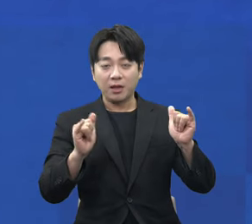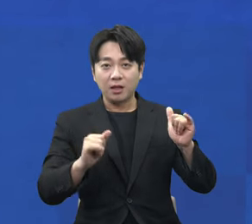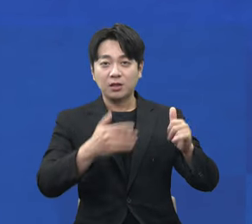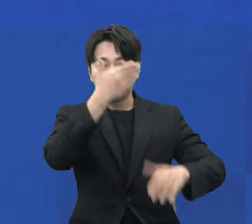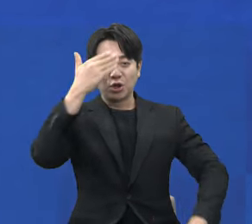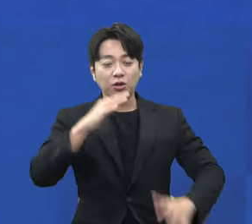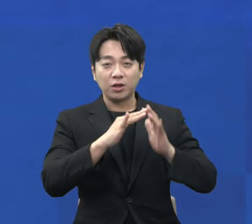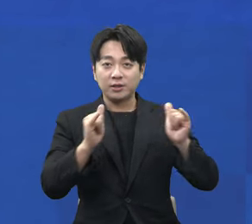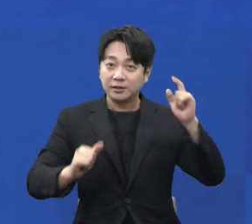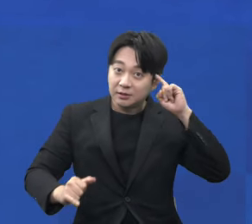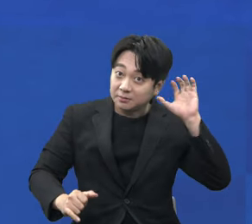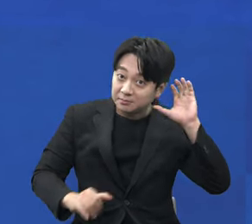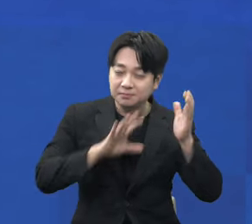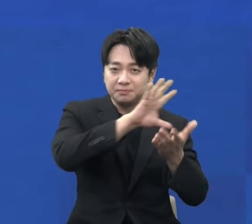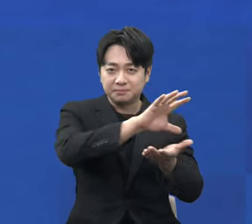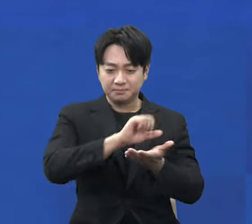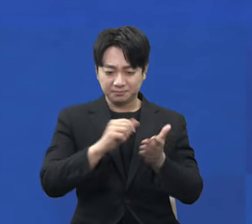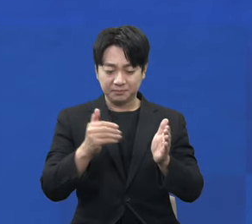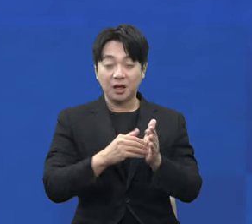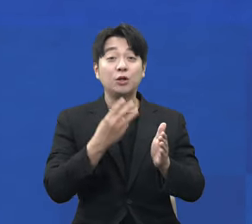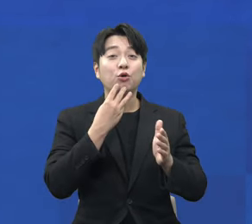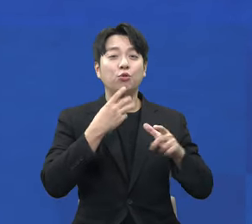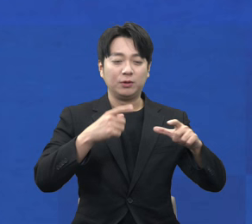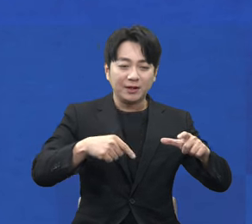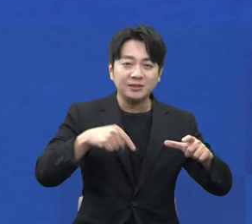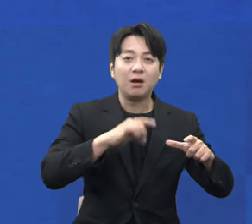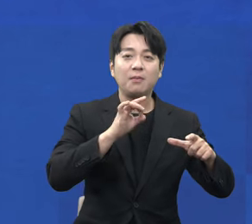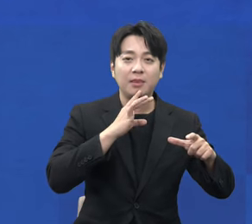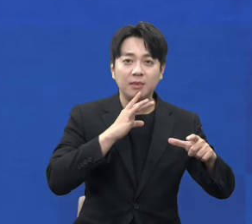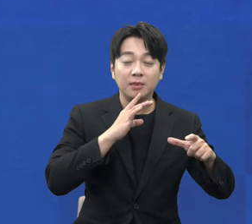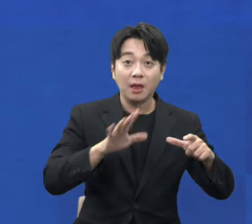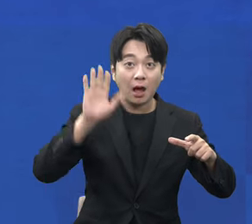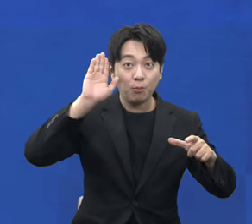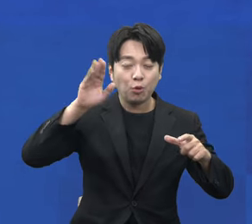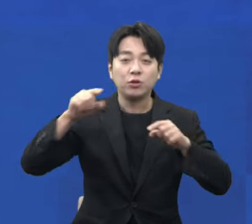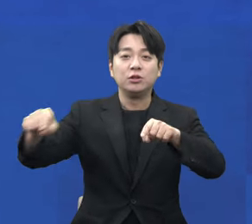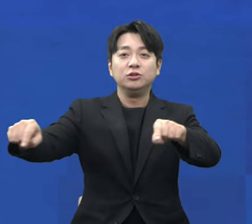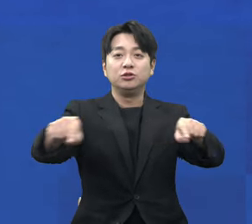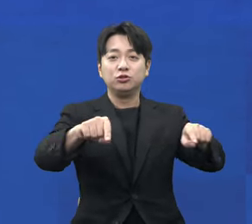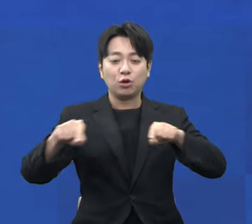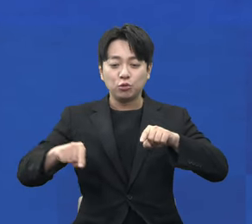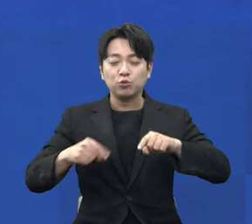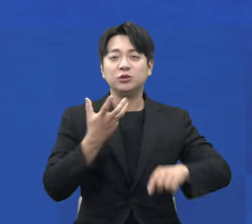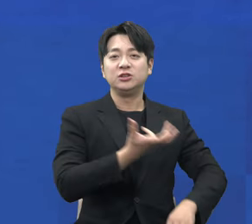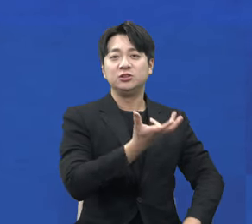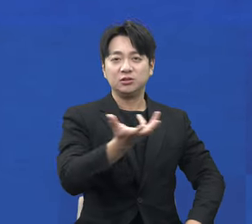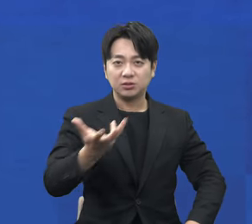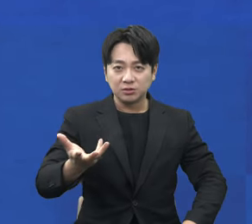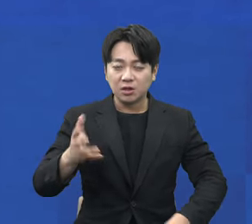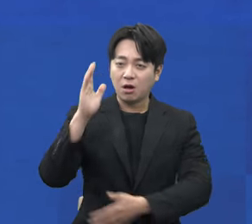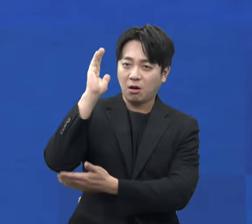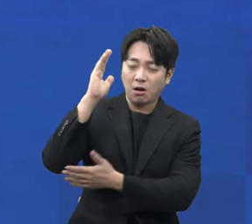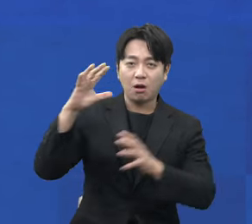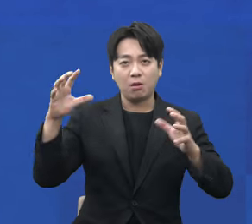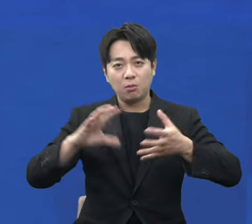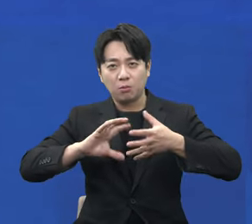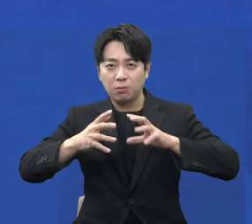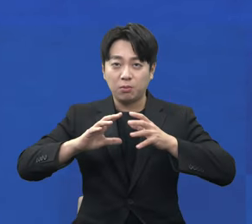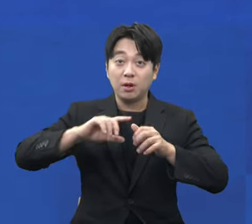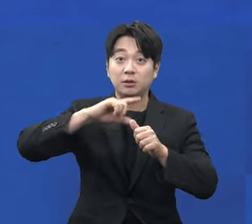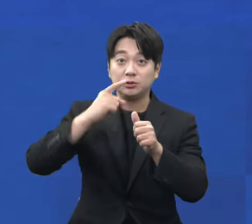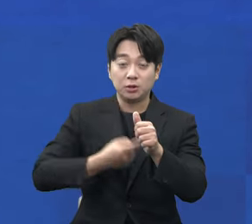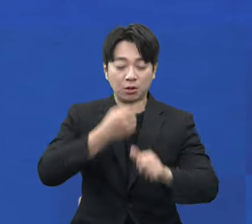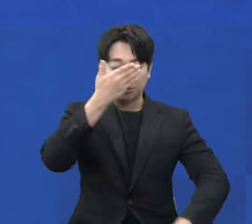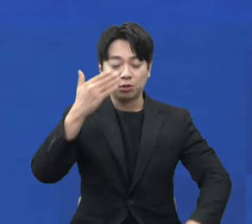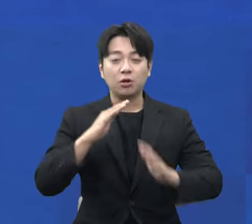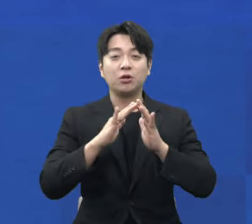담았습니다. 이제는 서울을 넘어서 권역별 연설 대전 그리고 전국 연설 대전으로 이어가면서 전국의